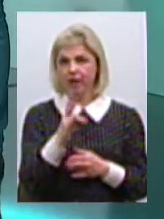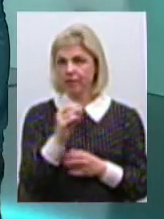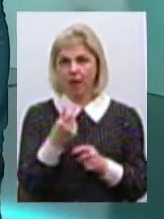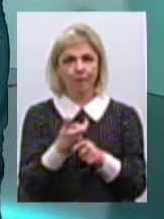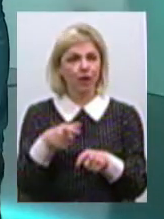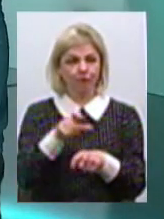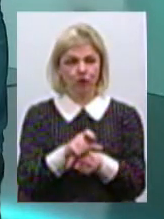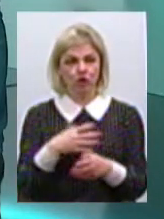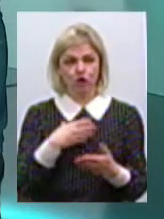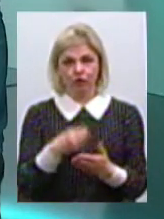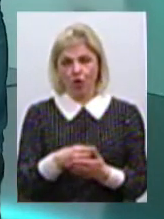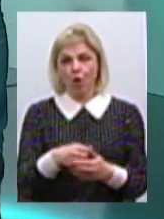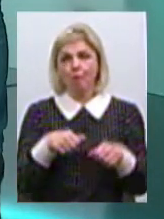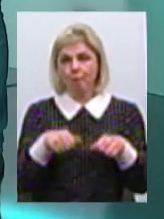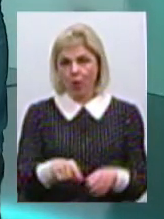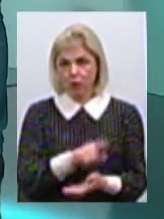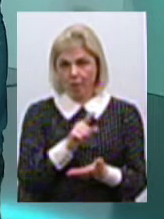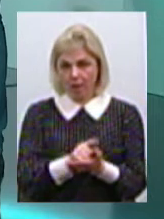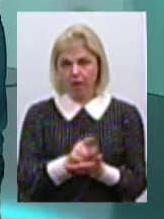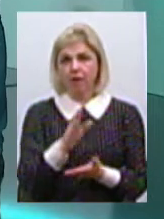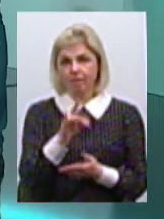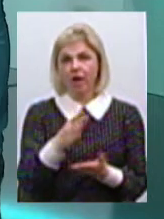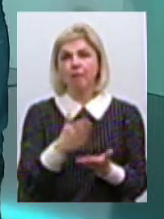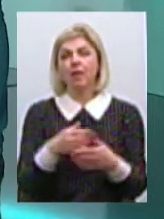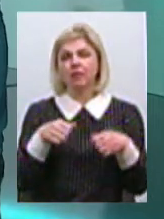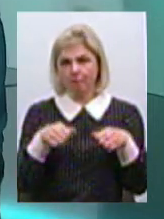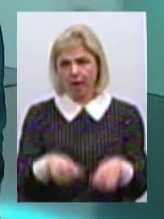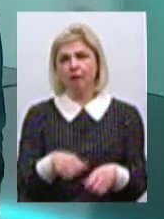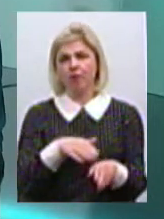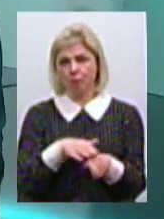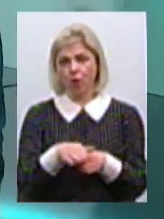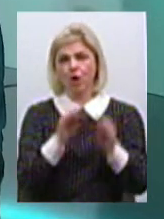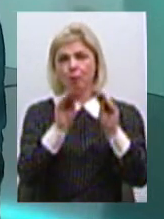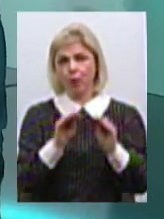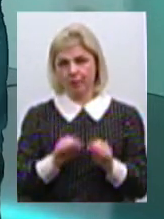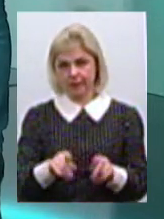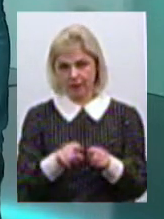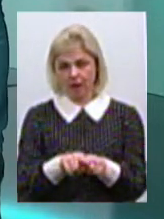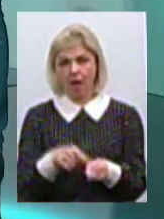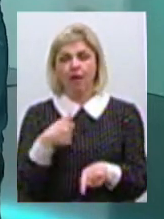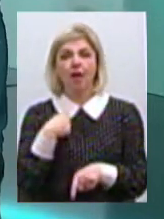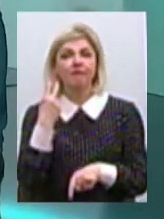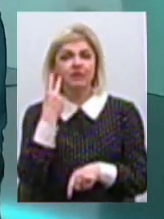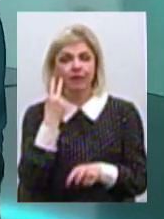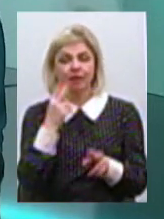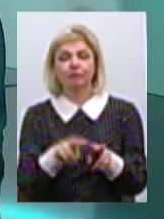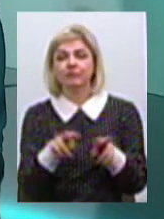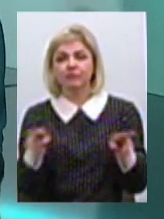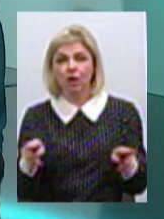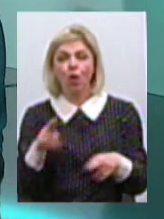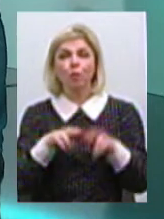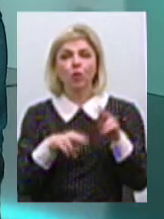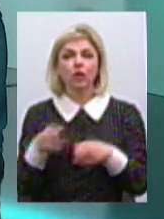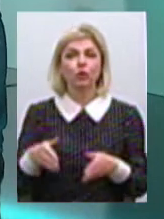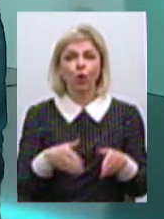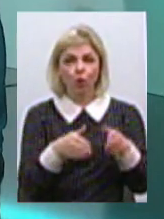свої повноваження? Ні, в якому разі. Тобто ви маєте повне право прописувати ці вимоги? Давайте, я завжди провожу аналогію будівництва доріг і ремонту